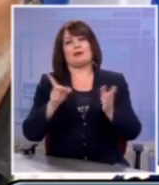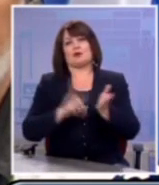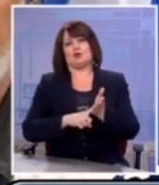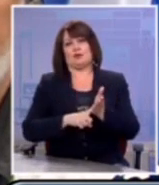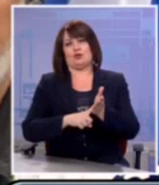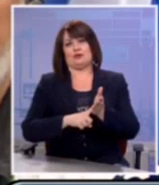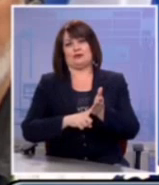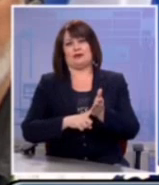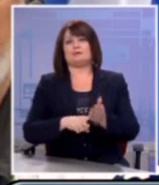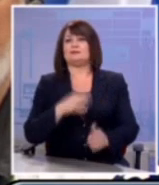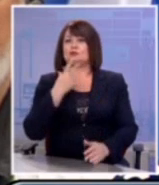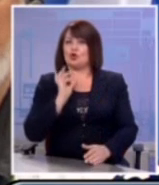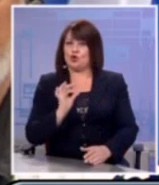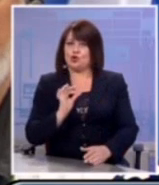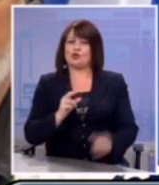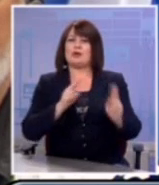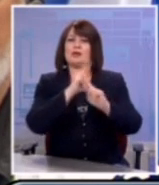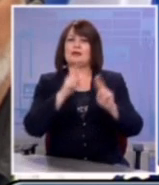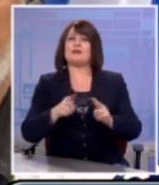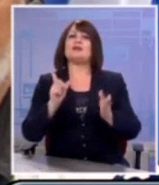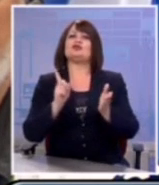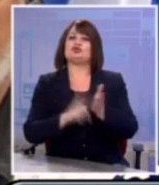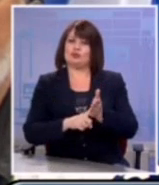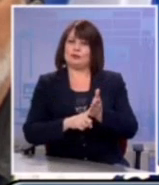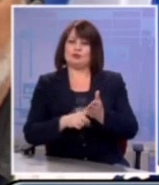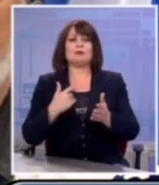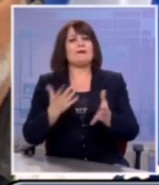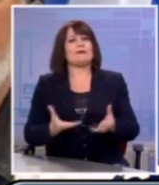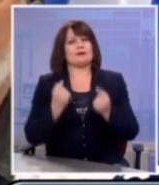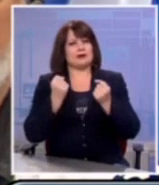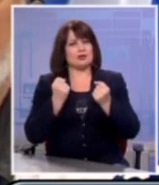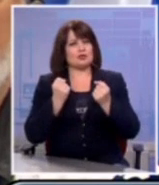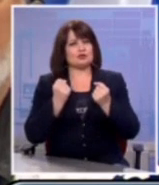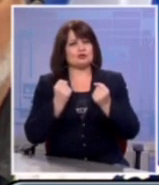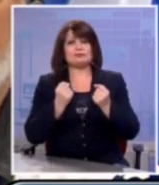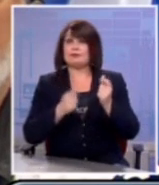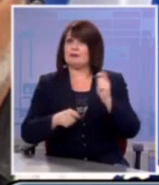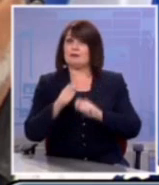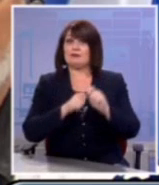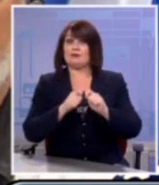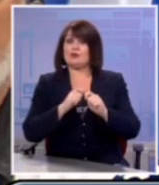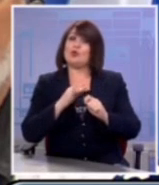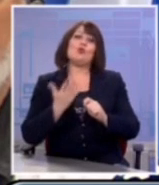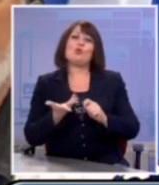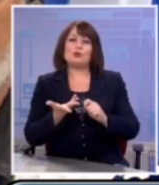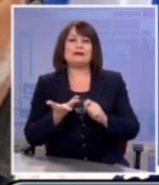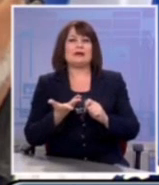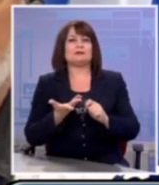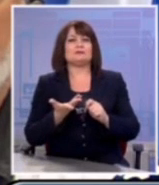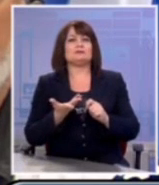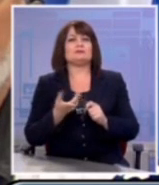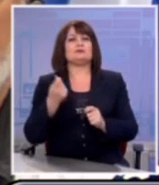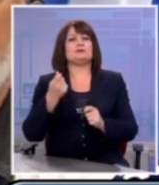νομιμότητα. Γιατί η διεθνής νομιμότητα, ευτυχώς, δεν συγκροτείται ούτε υπαγορεύεται